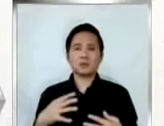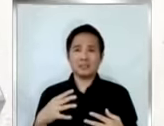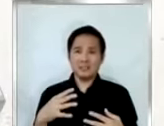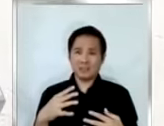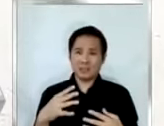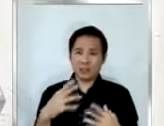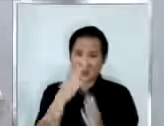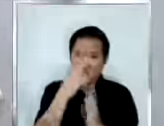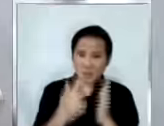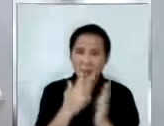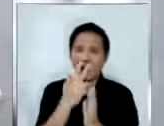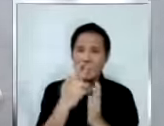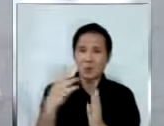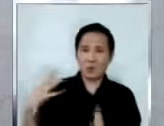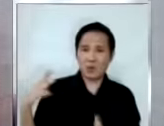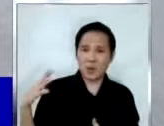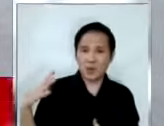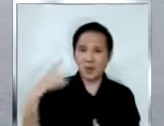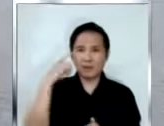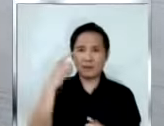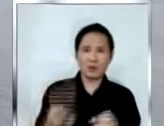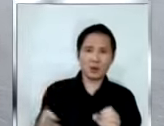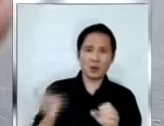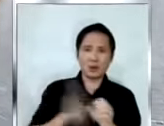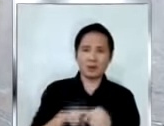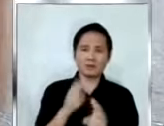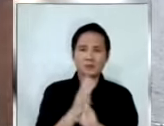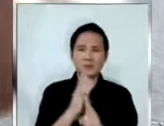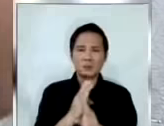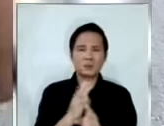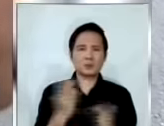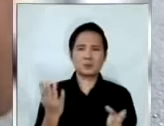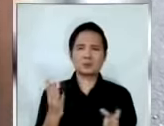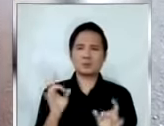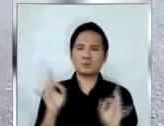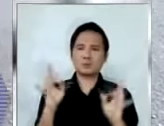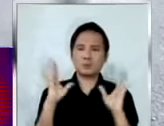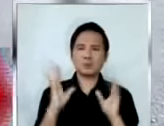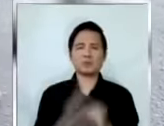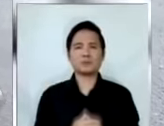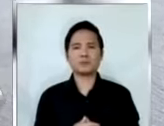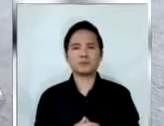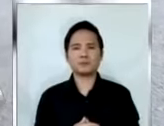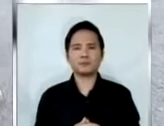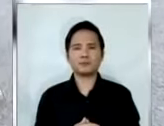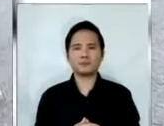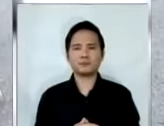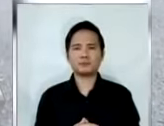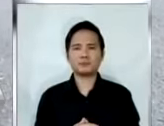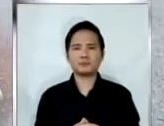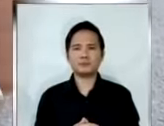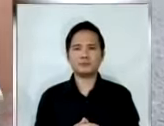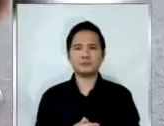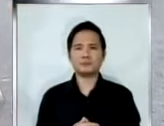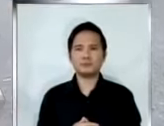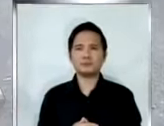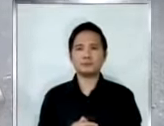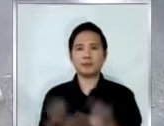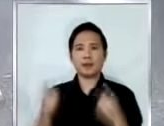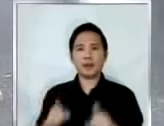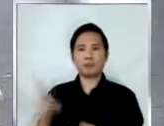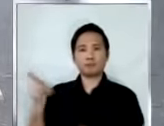ng masasakyan. Mainit po, di ako pwede mainit kasi pagka binaanin ako sa temperature, baka tumaas yung pressure